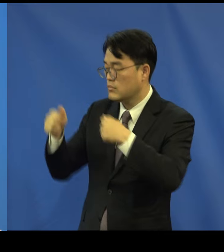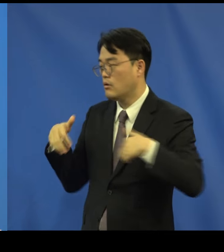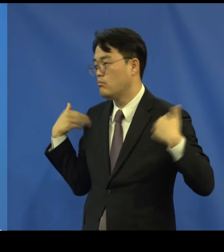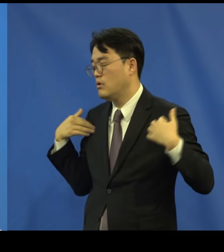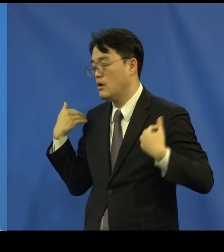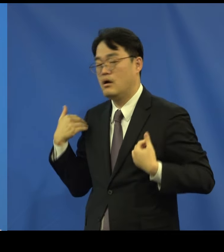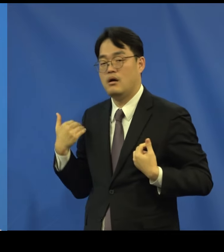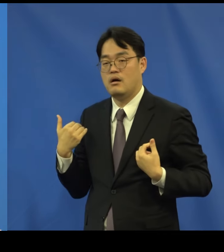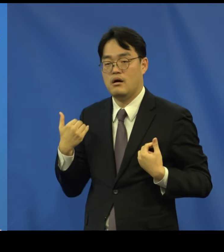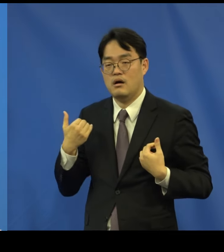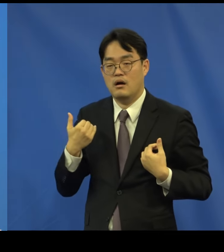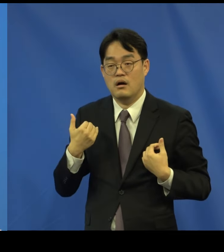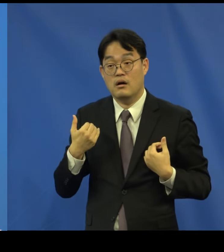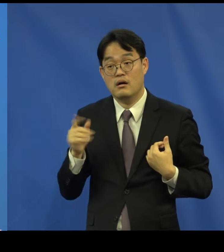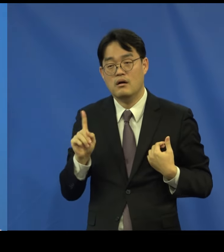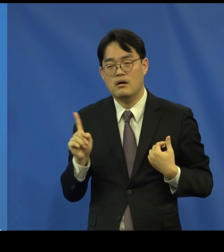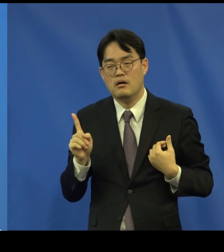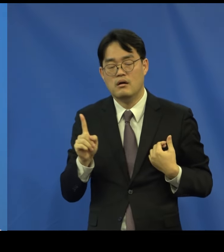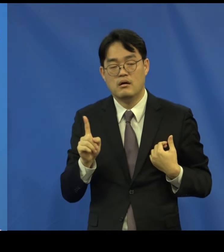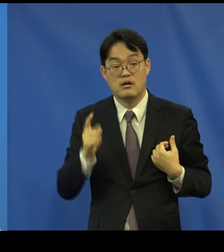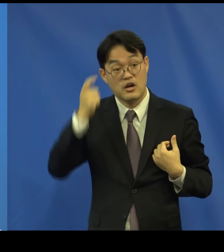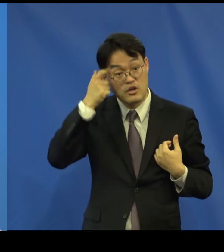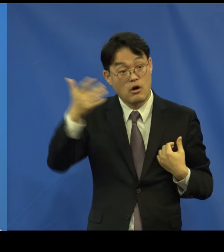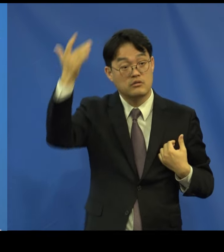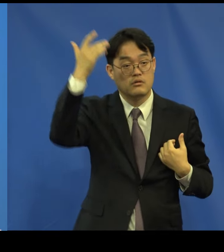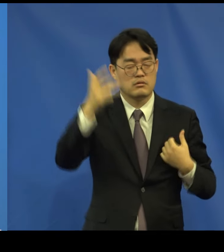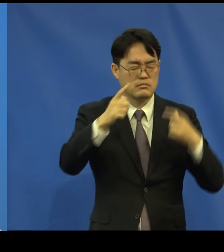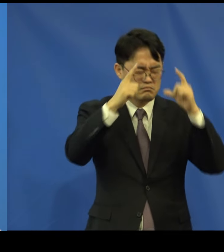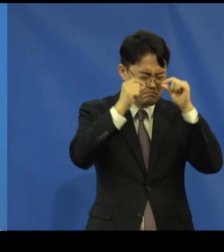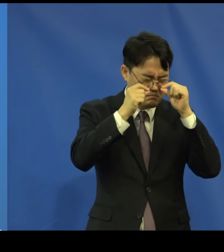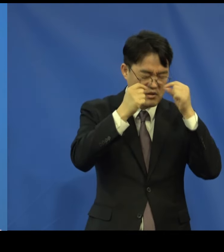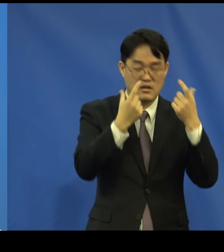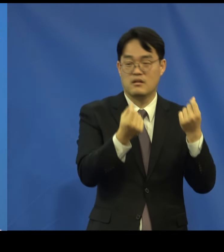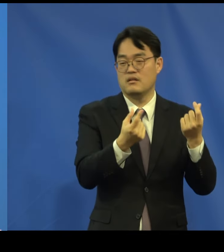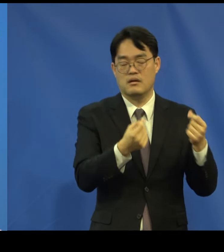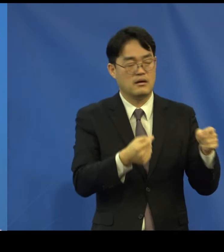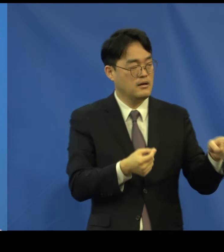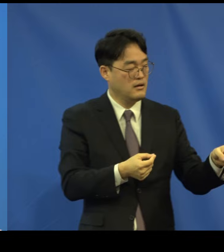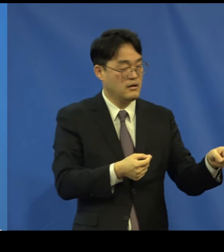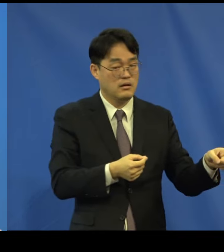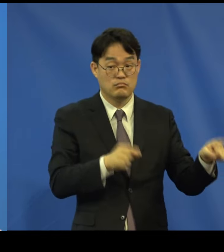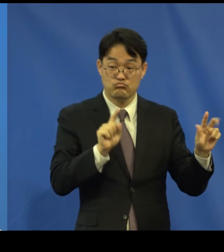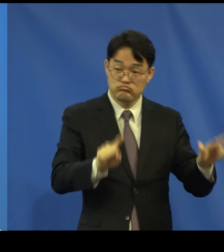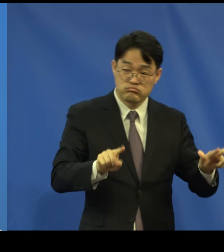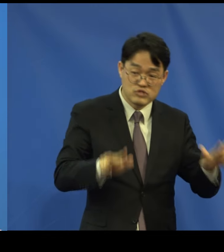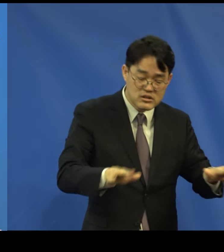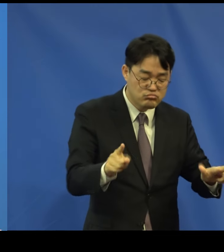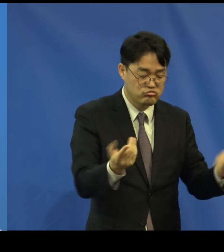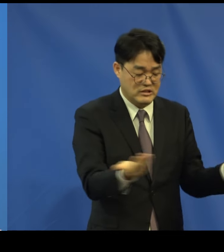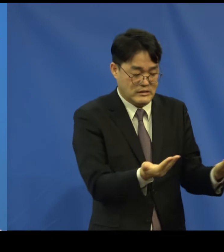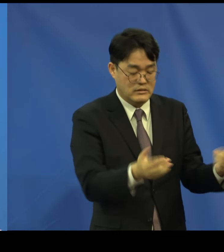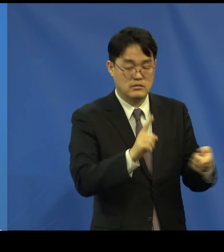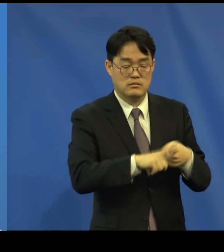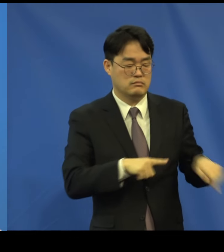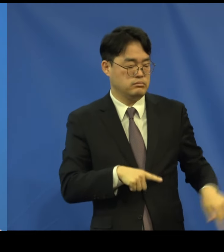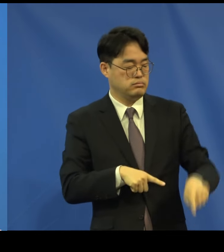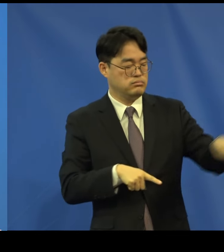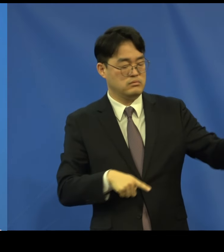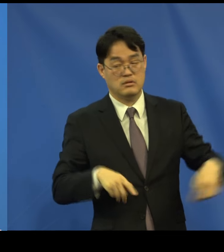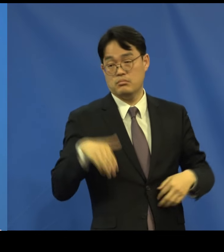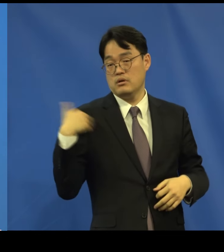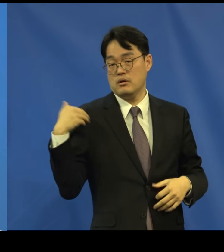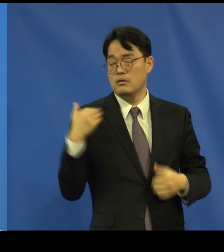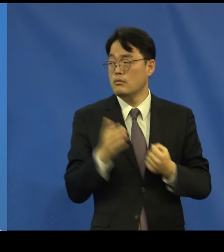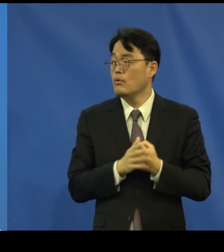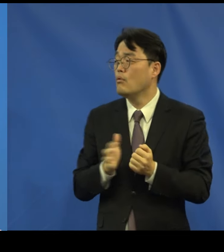그리고 영적인 눈이 안 떠져 있는 겁니다. 지금 도대체 무슨 일이 지금 나에게 일어나는지 알 수가 없는 거죠. 그래서